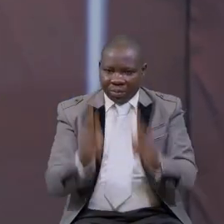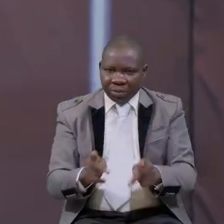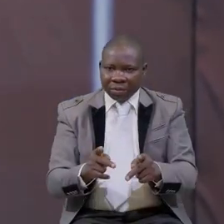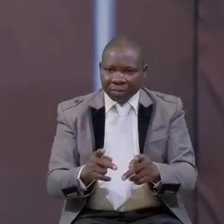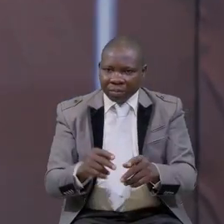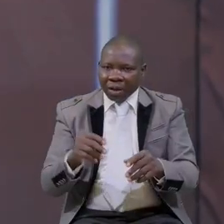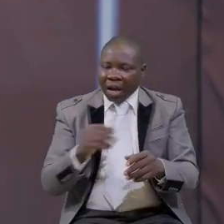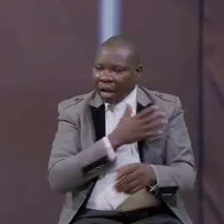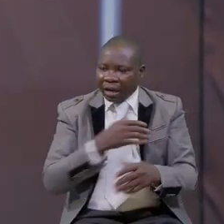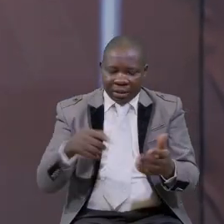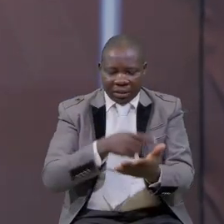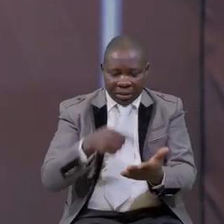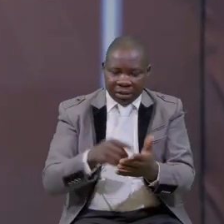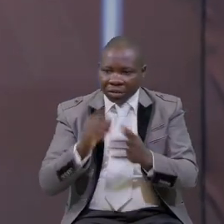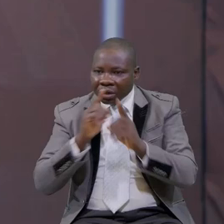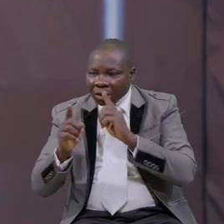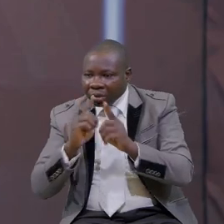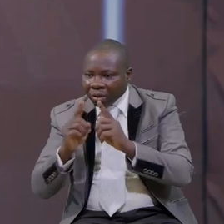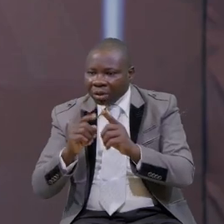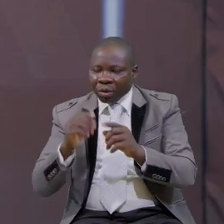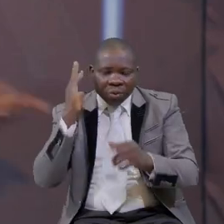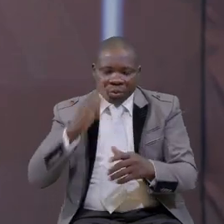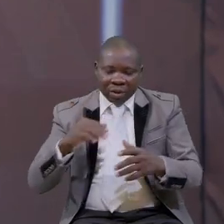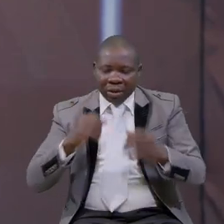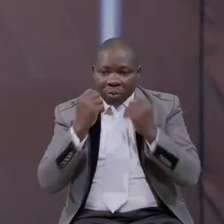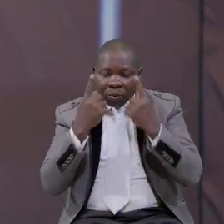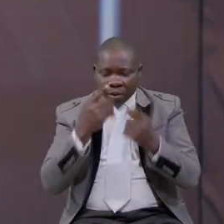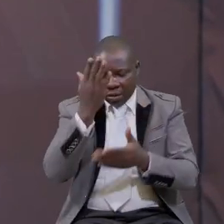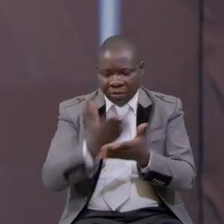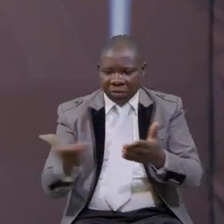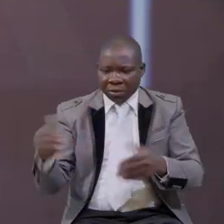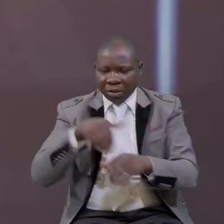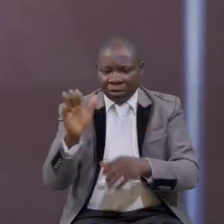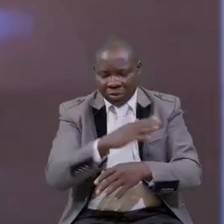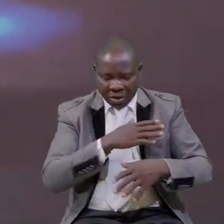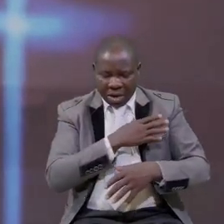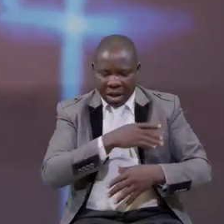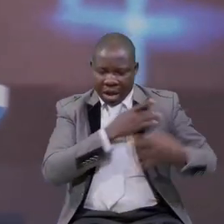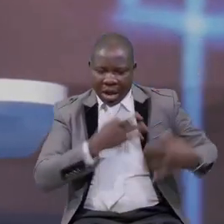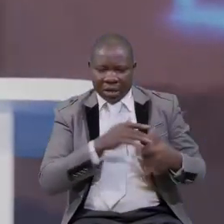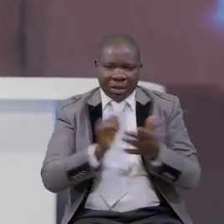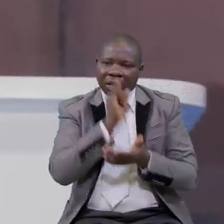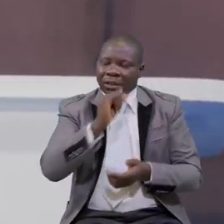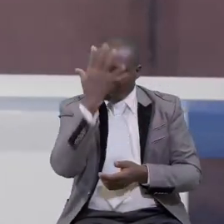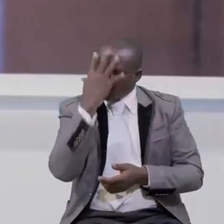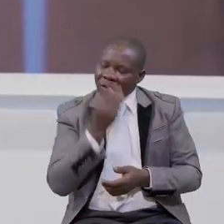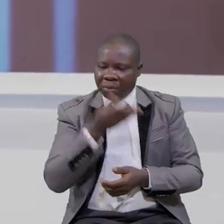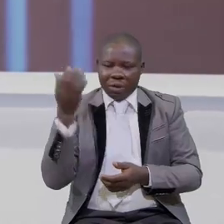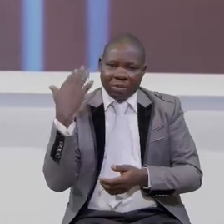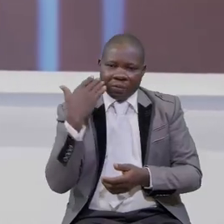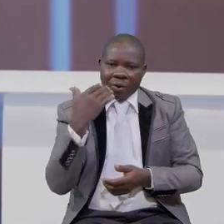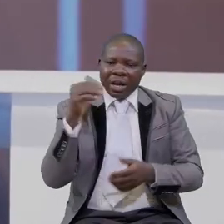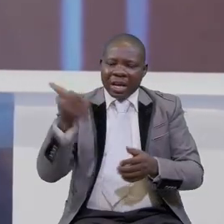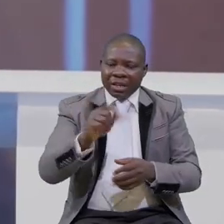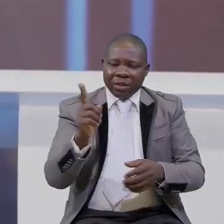et cette interaction va activer quelque chose dans ton cœur qui était dormant avant. Partout tu iras maintenant. Impose la